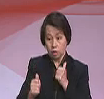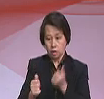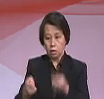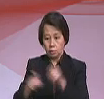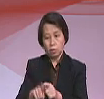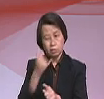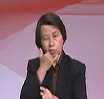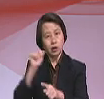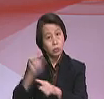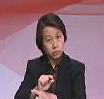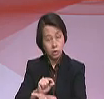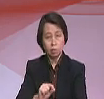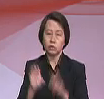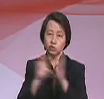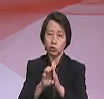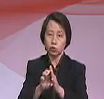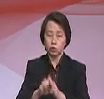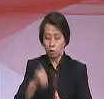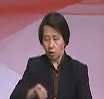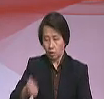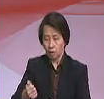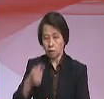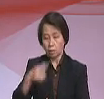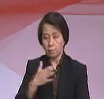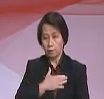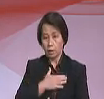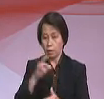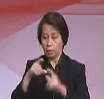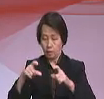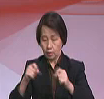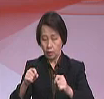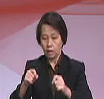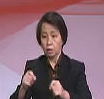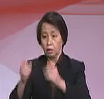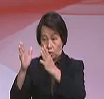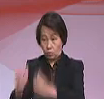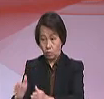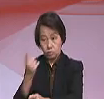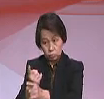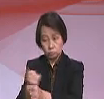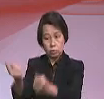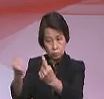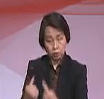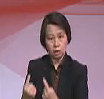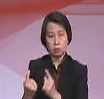berlakunya penyelewengan. Antaranya penggunaan alat pengimbas MyCard selain peniaga perlu hadir secara